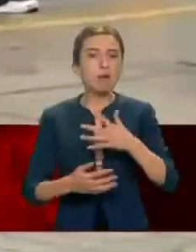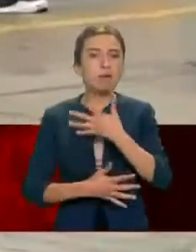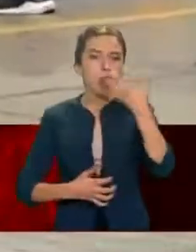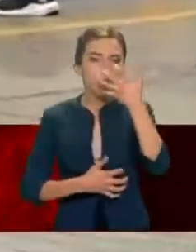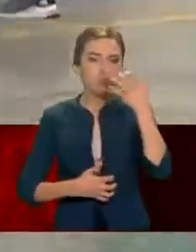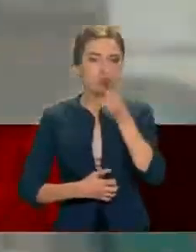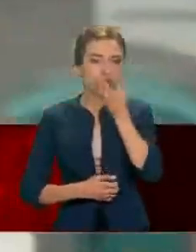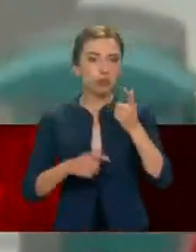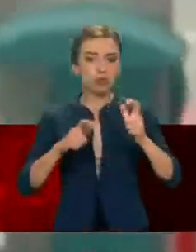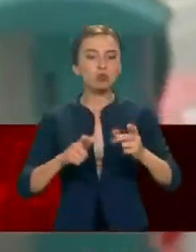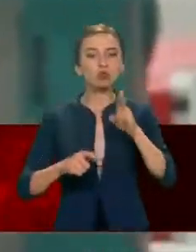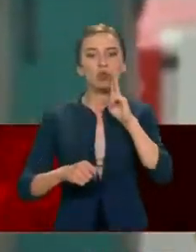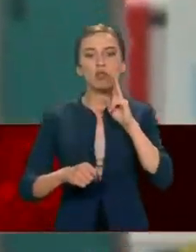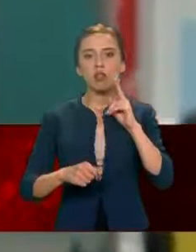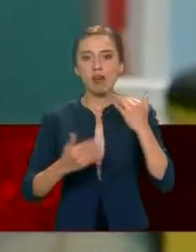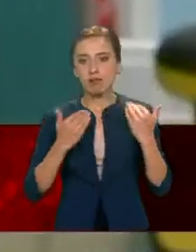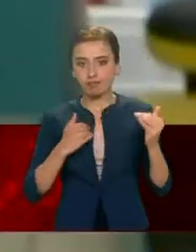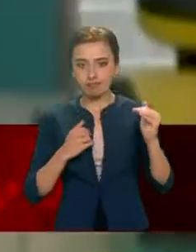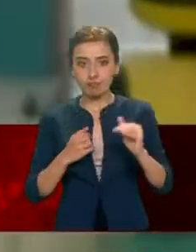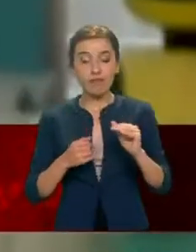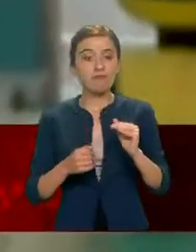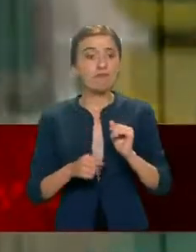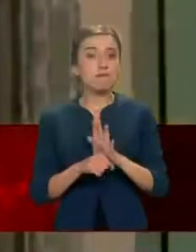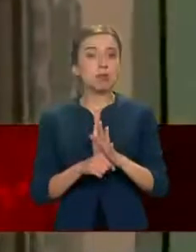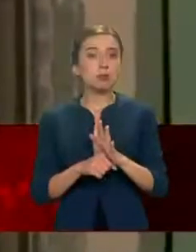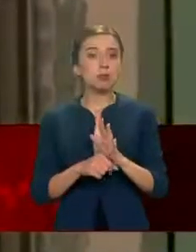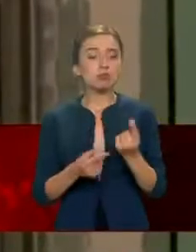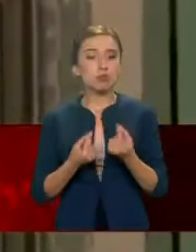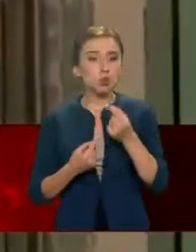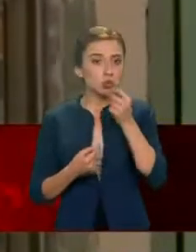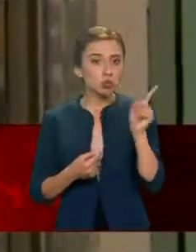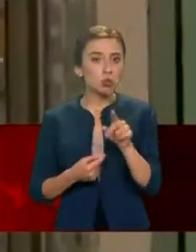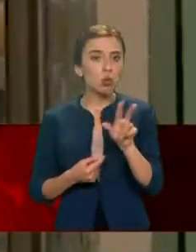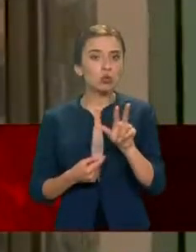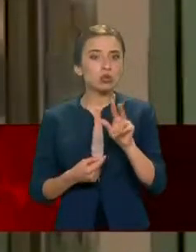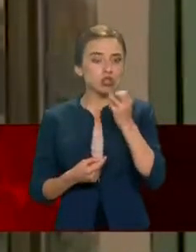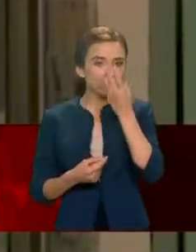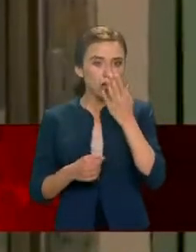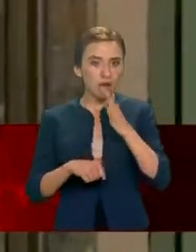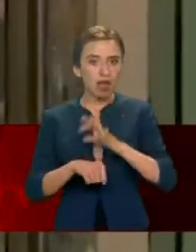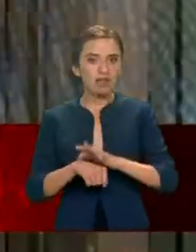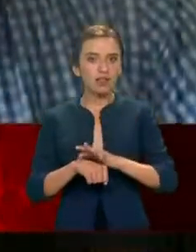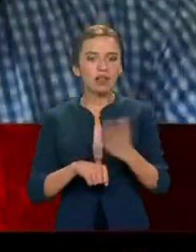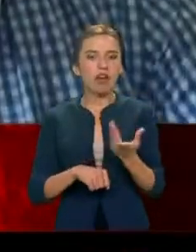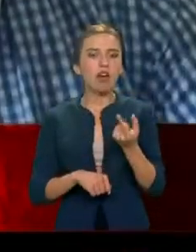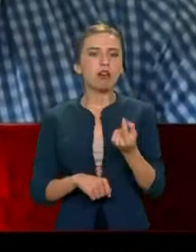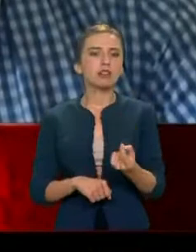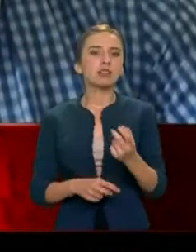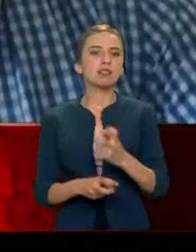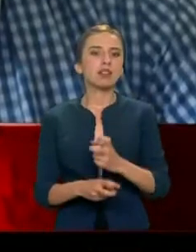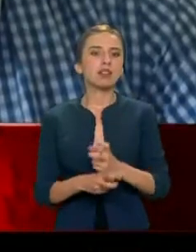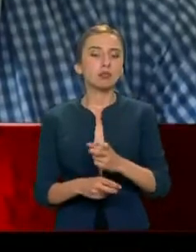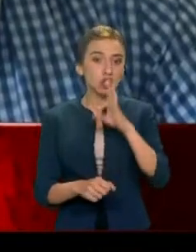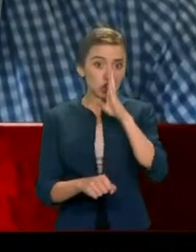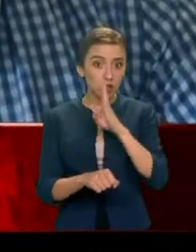virüsünün son adresi Türkiye oldu. Ancak bu virüs yakalananların %30'unu öldüren çiçek hastalığından çok daha az tehlikeli. Çok ciddi